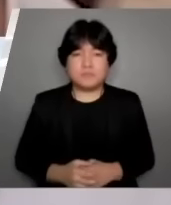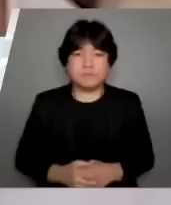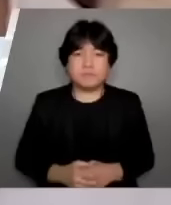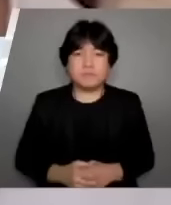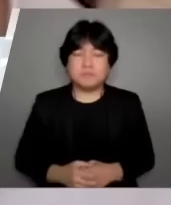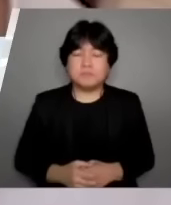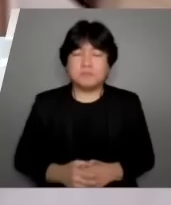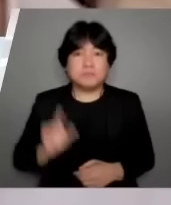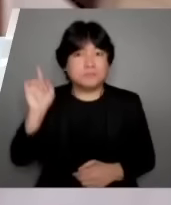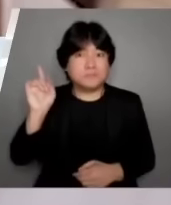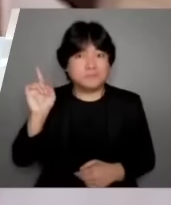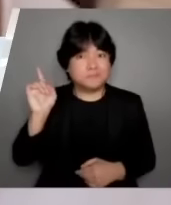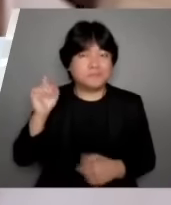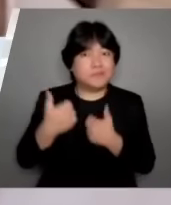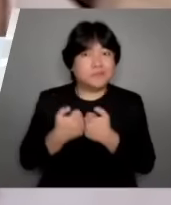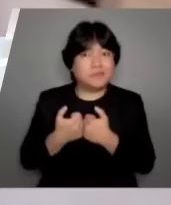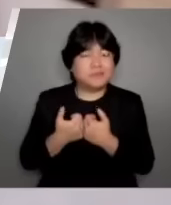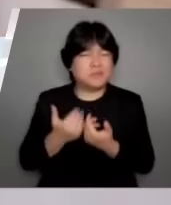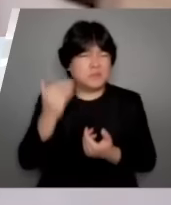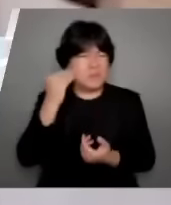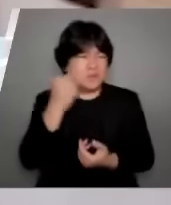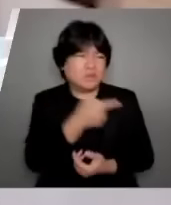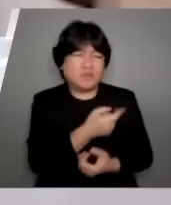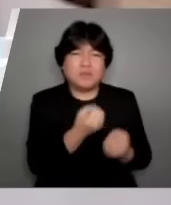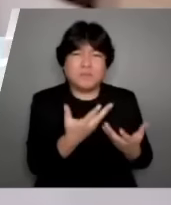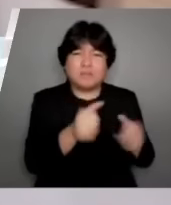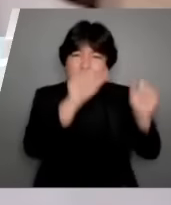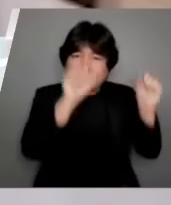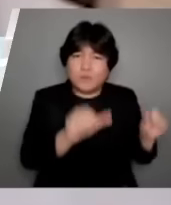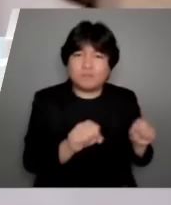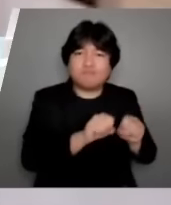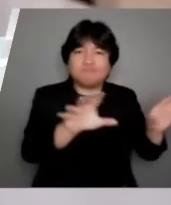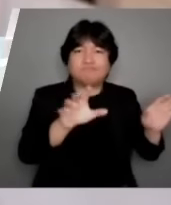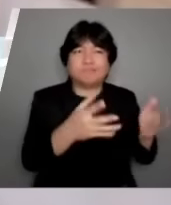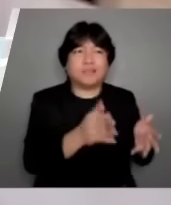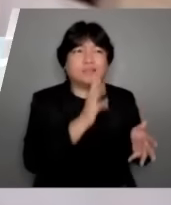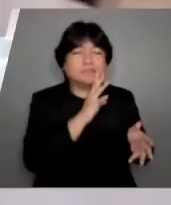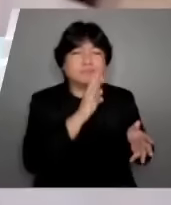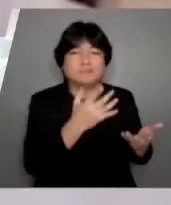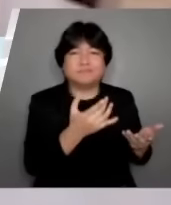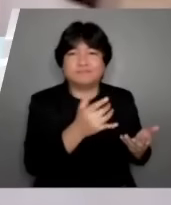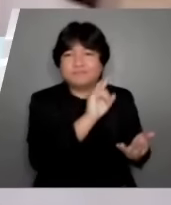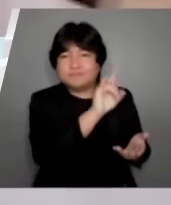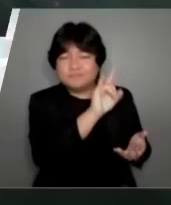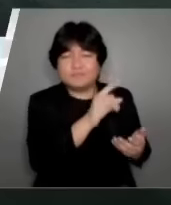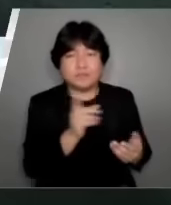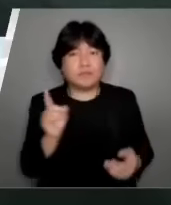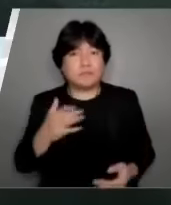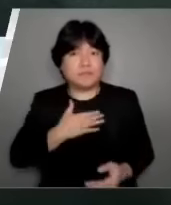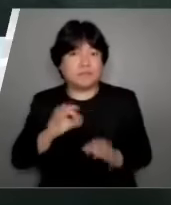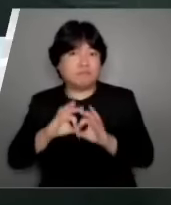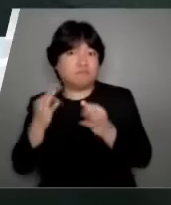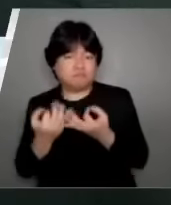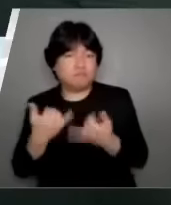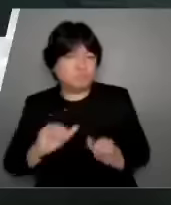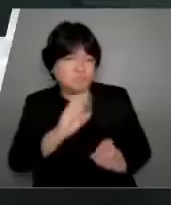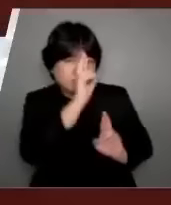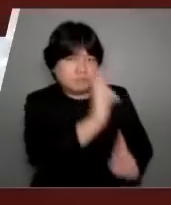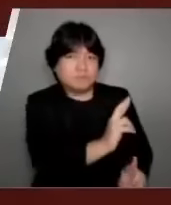my family knew na madami na siyang pinopost, my family still welcomed them, treated them with respect. Bukod